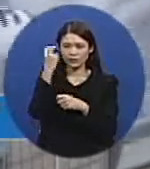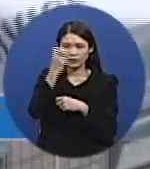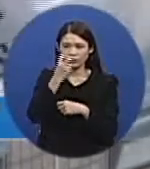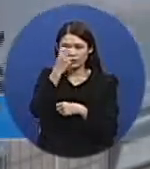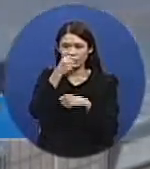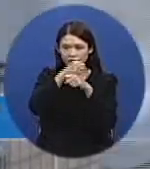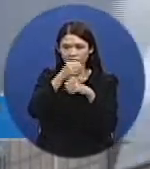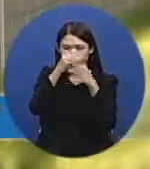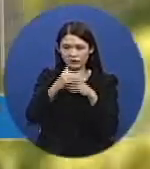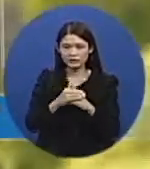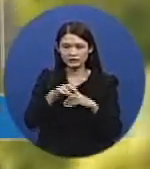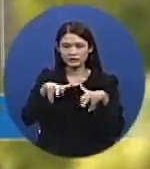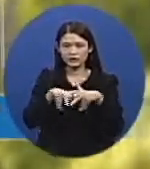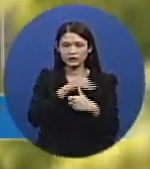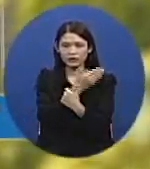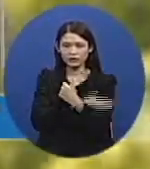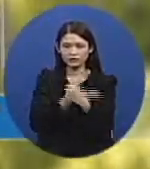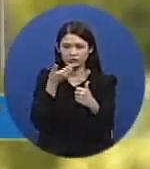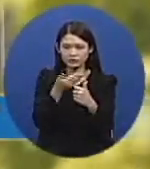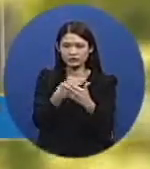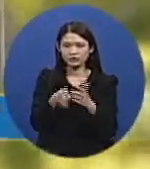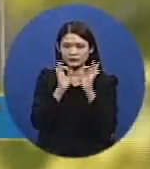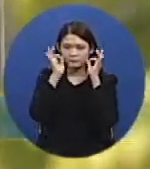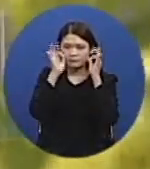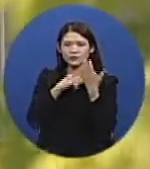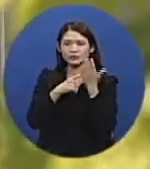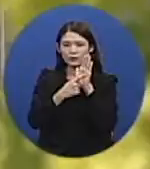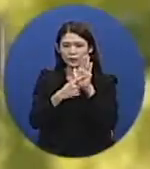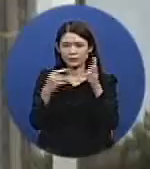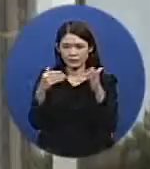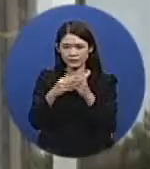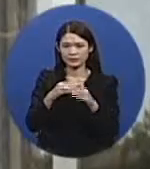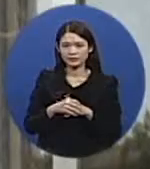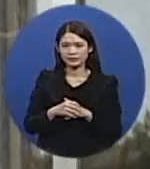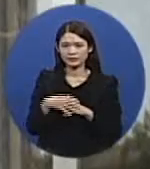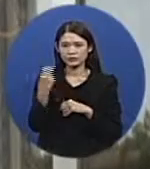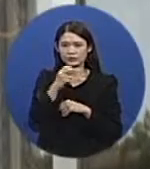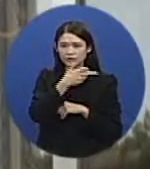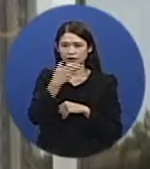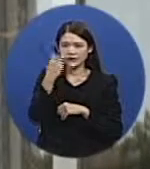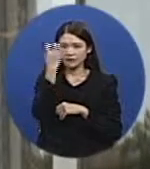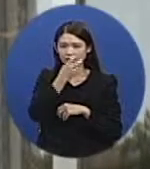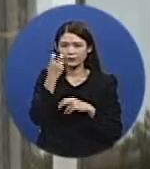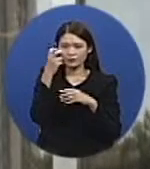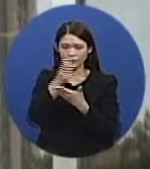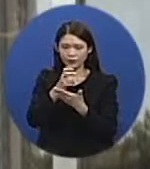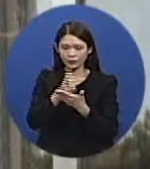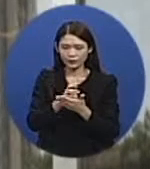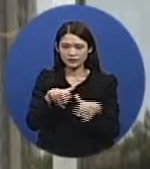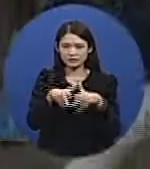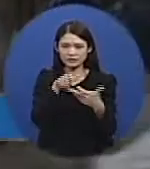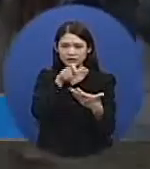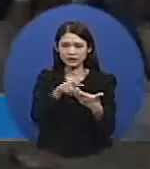권리가 최대한 실현될 수 있도록 최선을 다할 것이라고 말했습니다. 한편 대검은 법률상 등록된